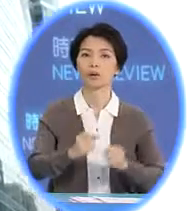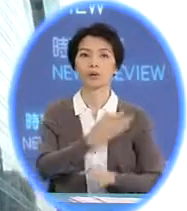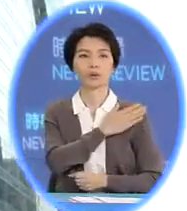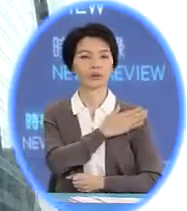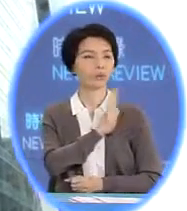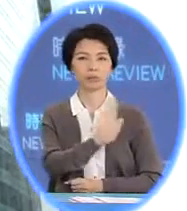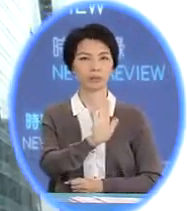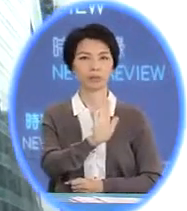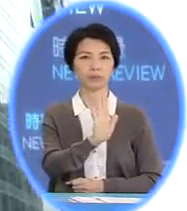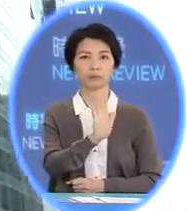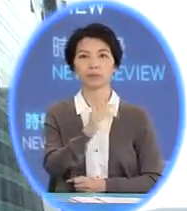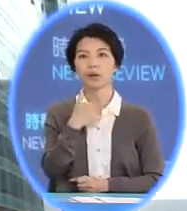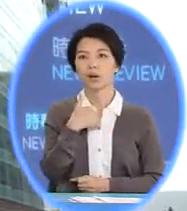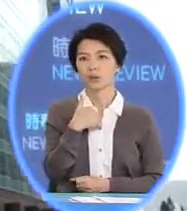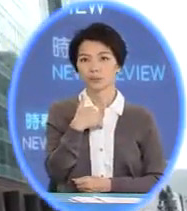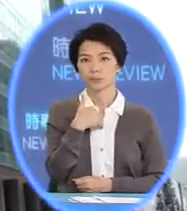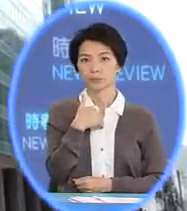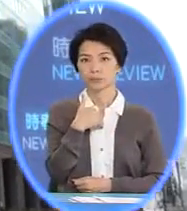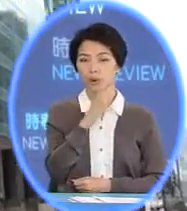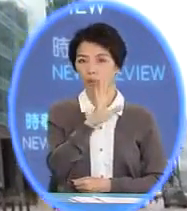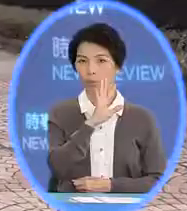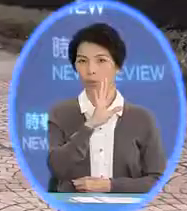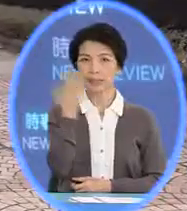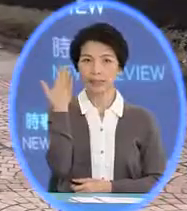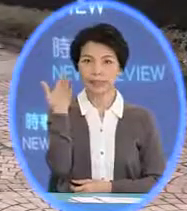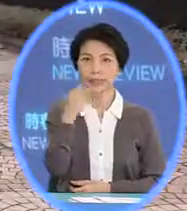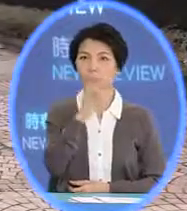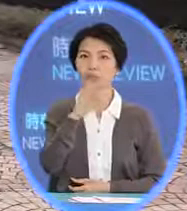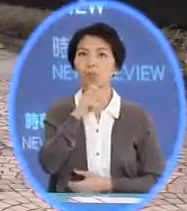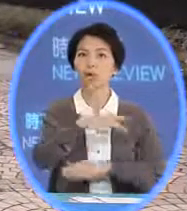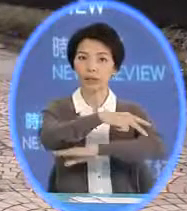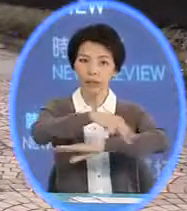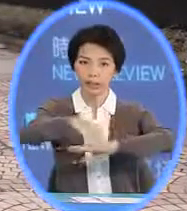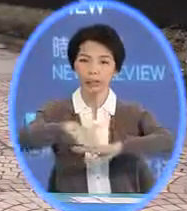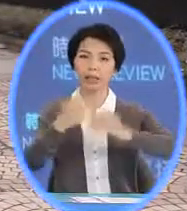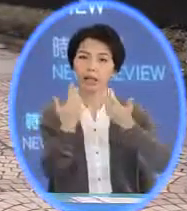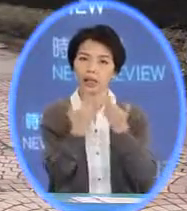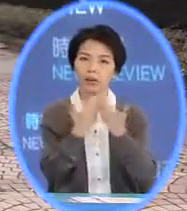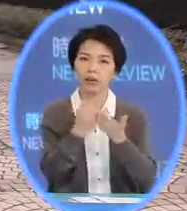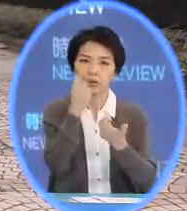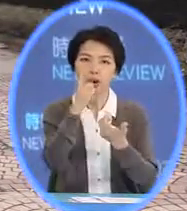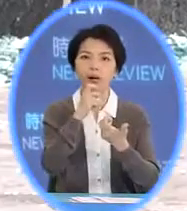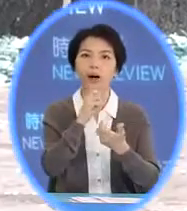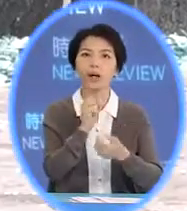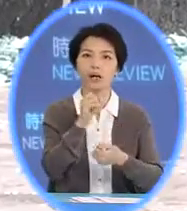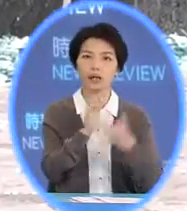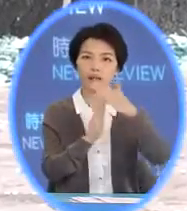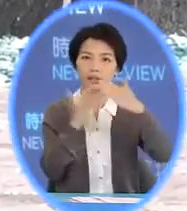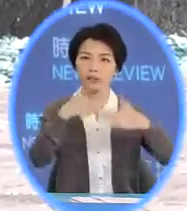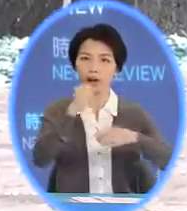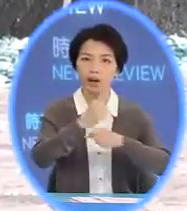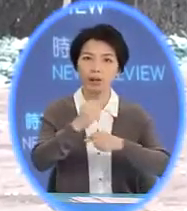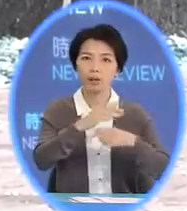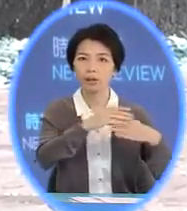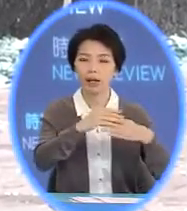嘅做法啦。因為我哋冇一個咁嘅即係機制可以去評估，突然間政府叫停工，究竟會帶